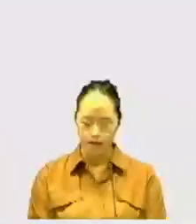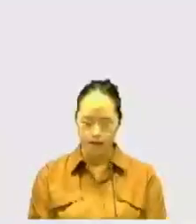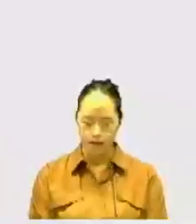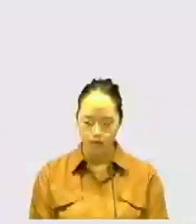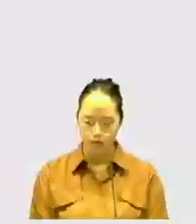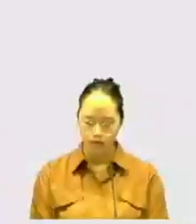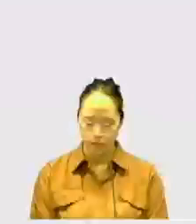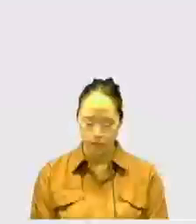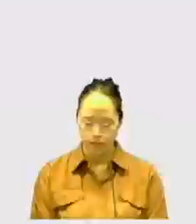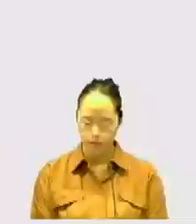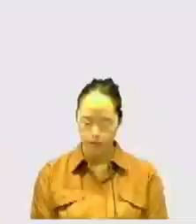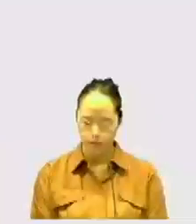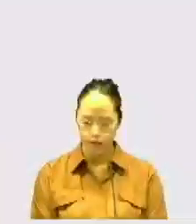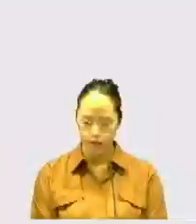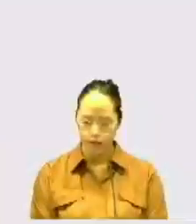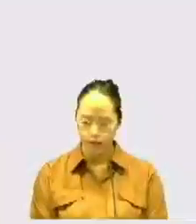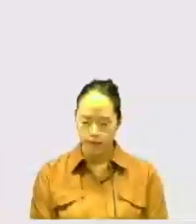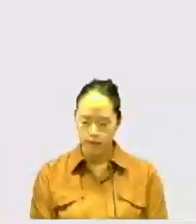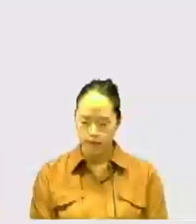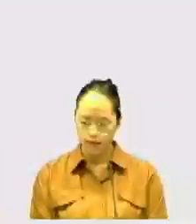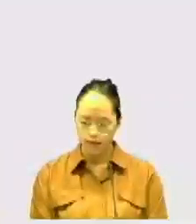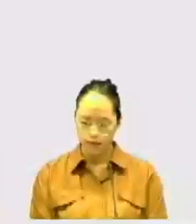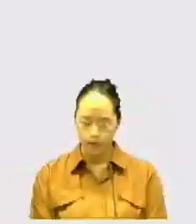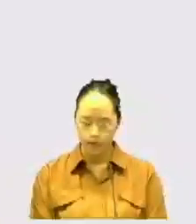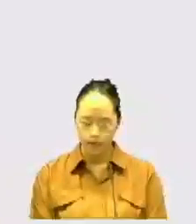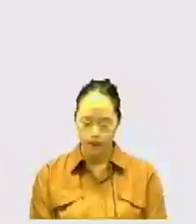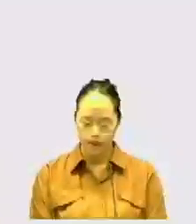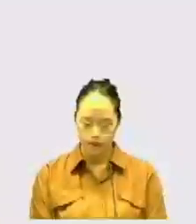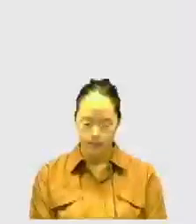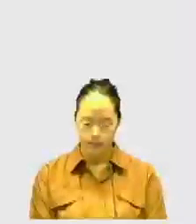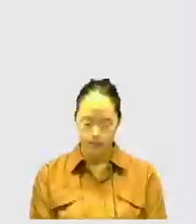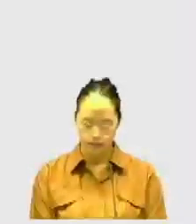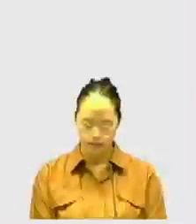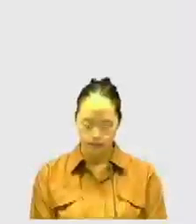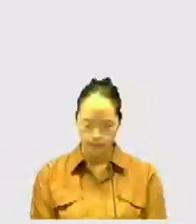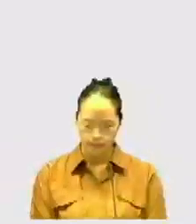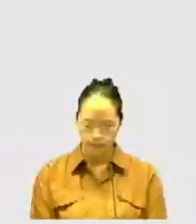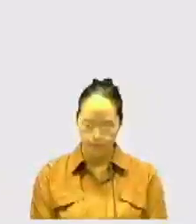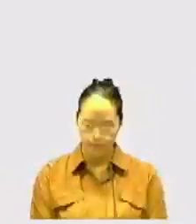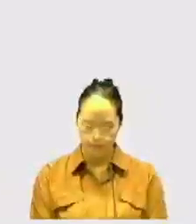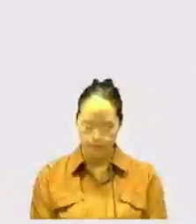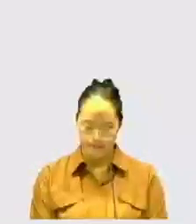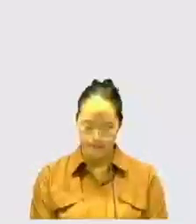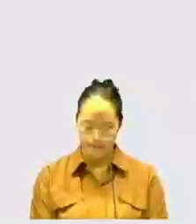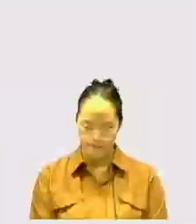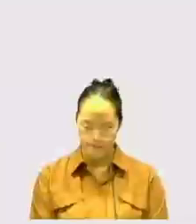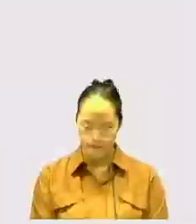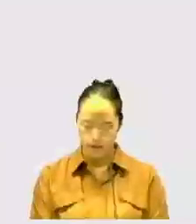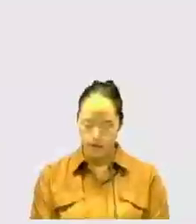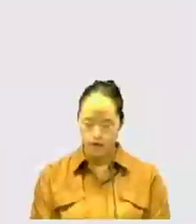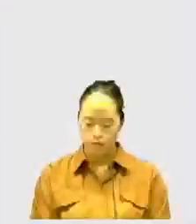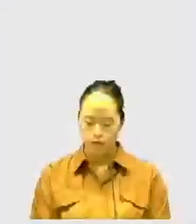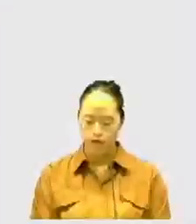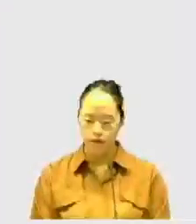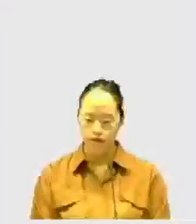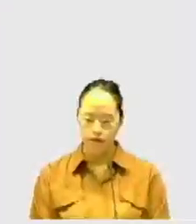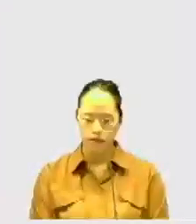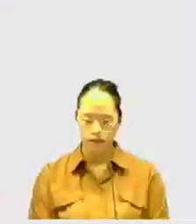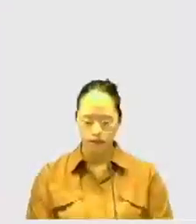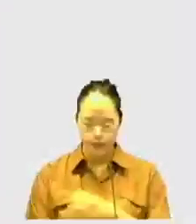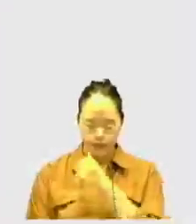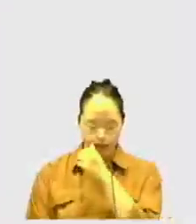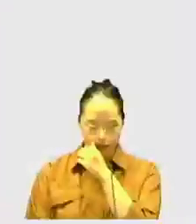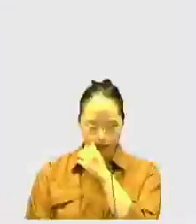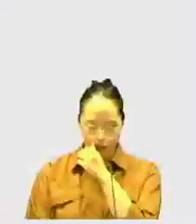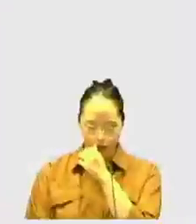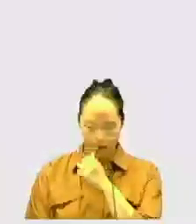这里面在说这个以赛亚书的这个写作时间呢是在这公元前740年到公元前686年